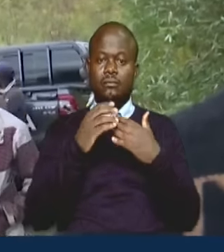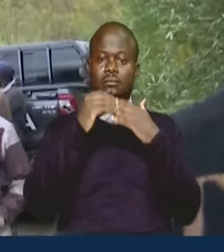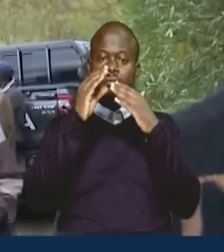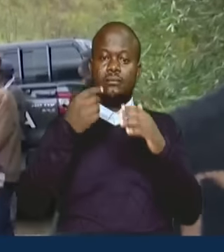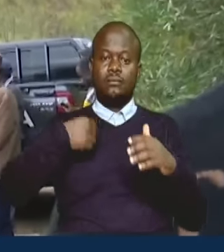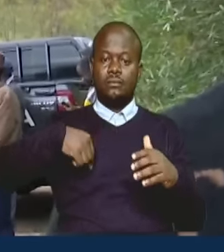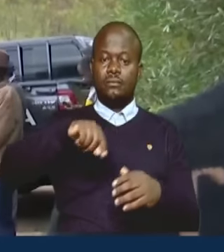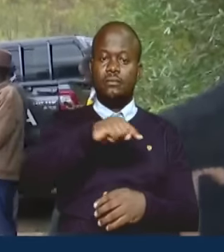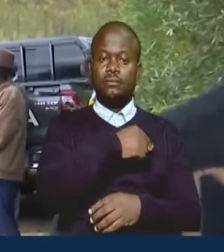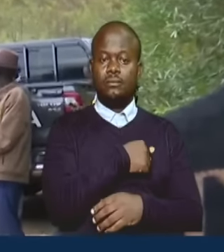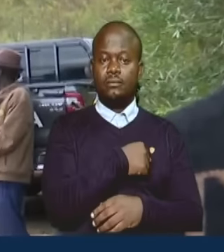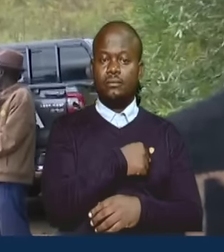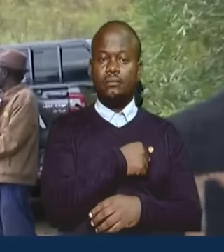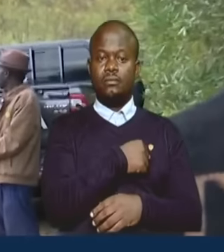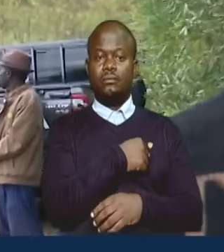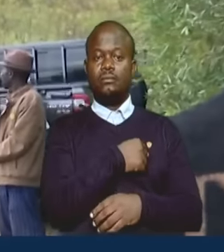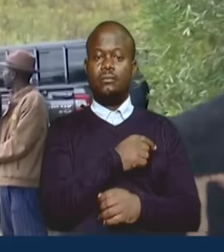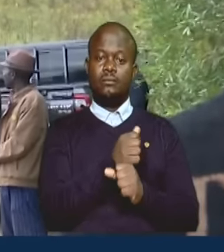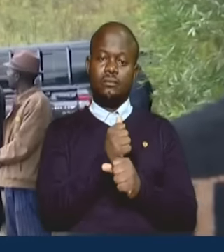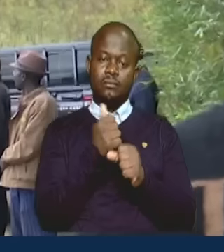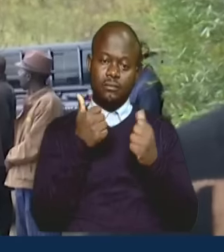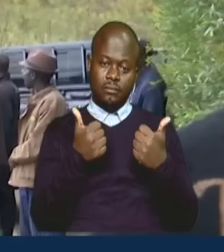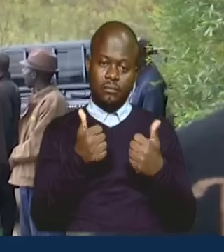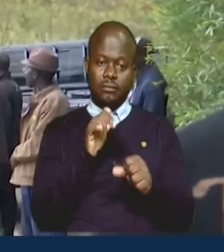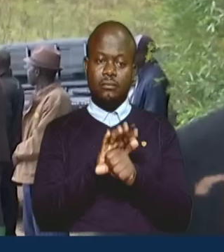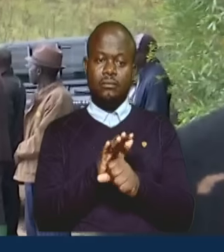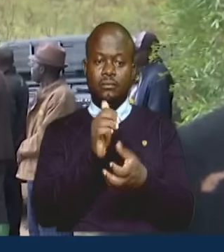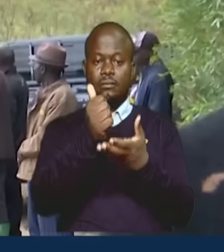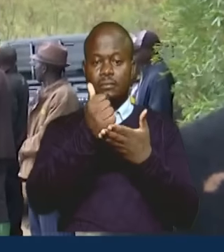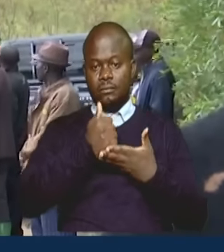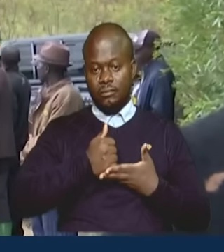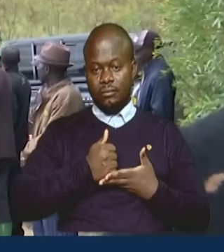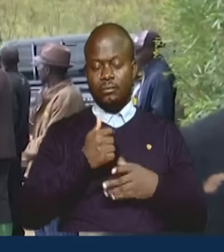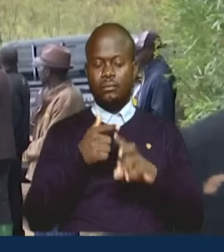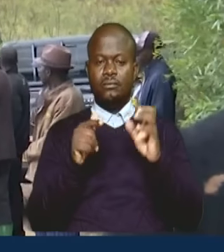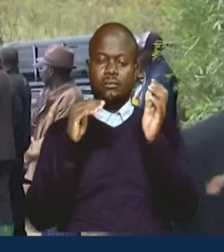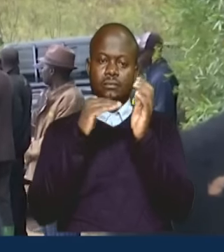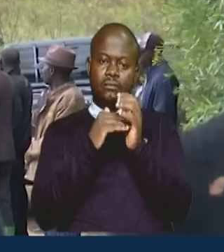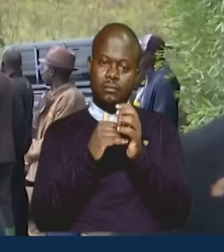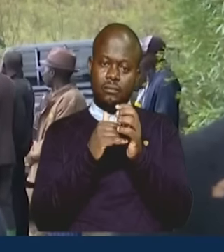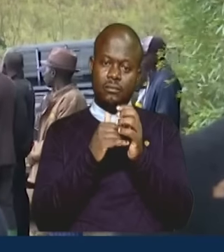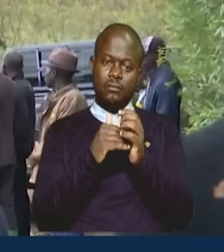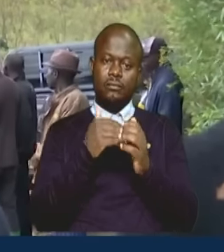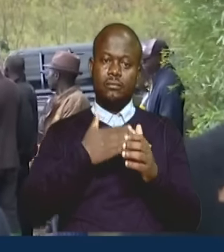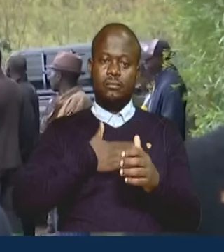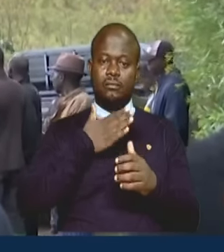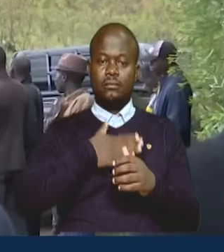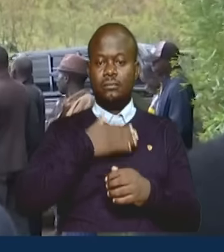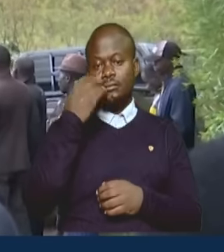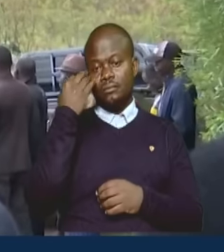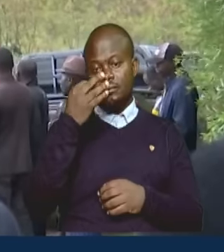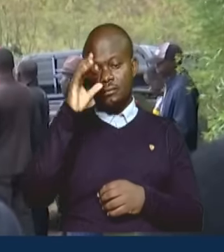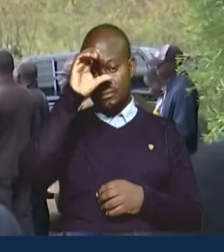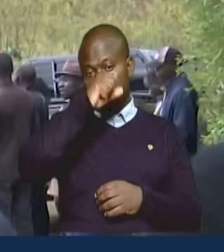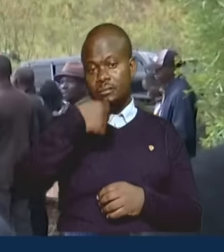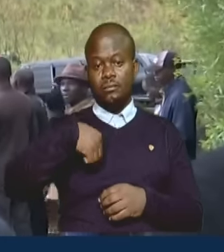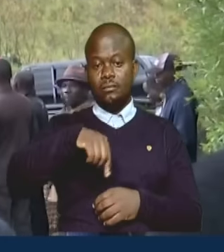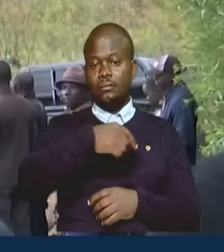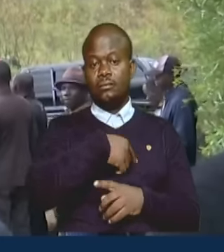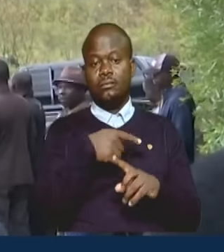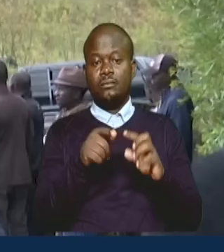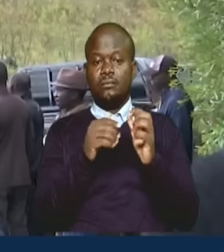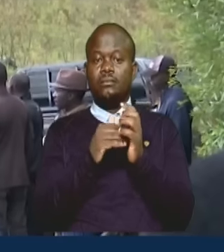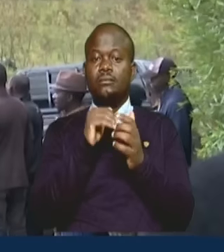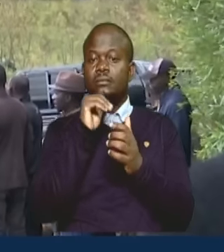bacu batugiriye neza cyane, babidufashijemo kandi natwe turabyishimiye. Nubwo twabuze abacu